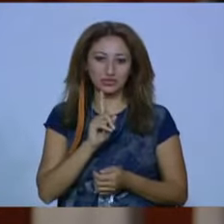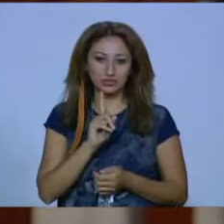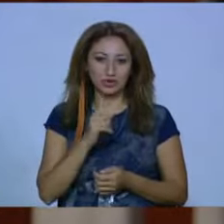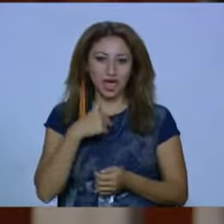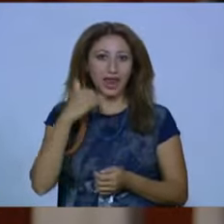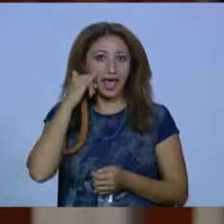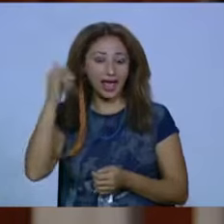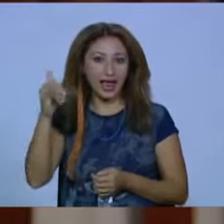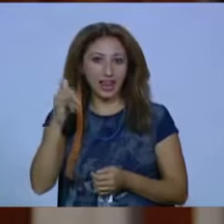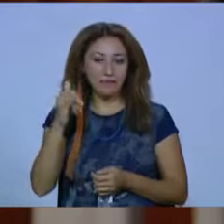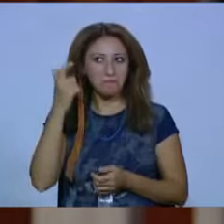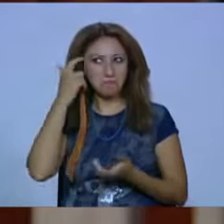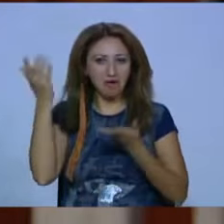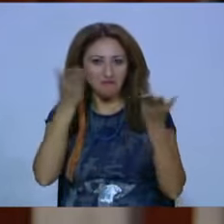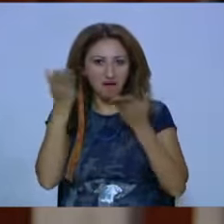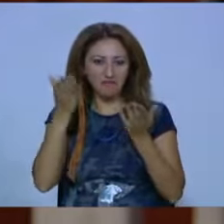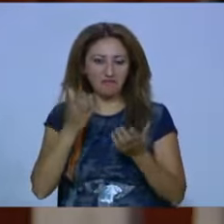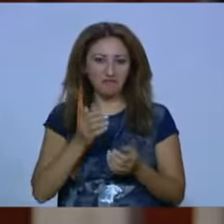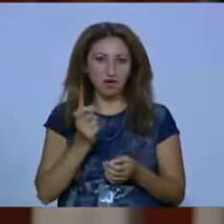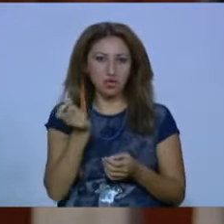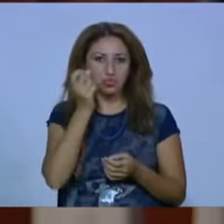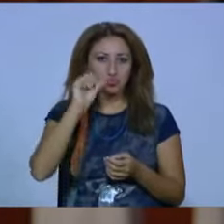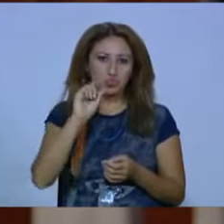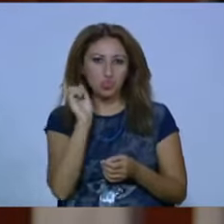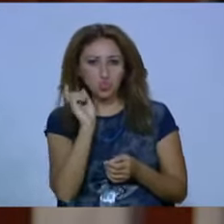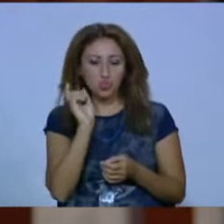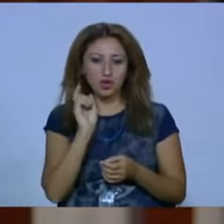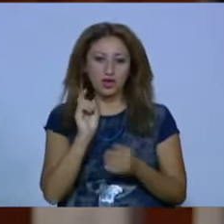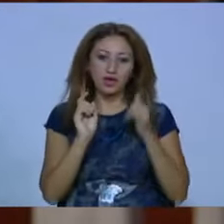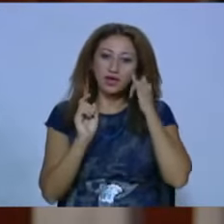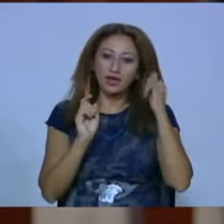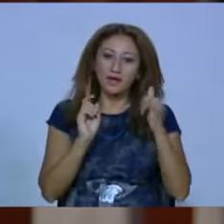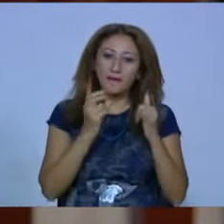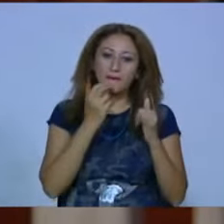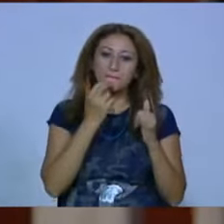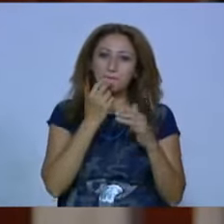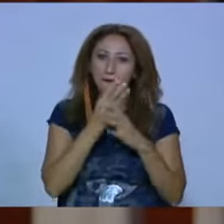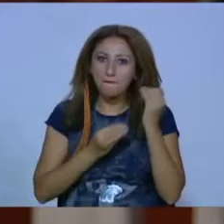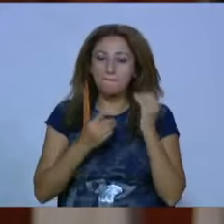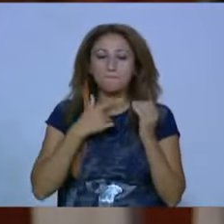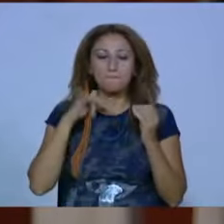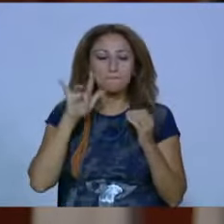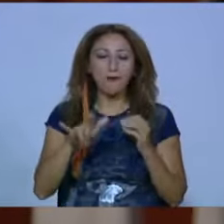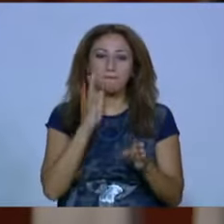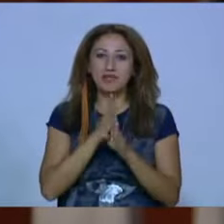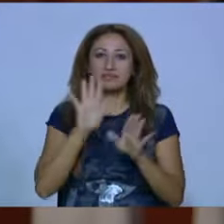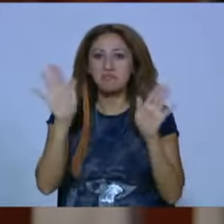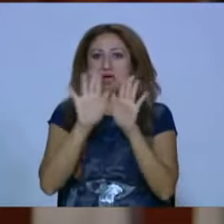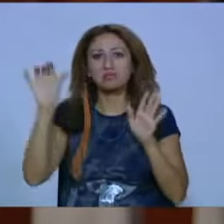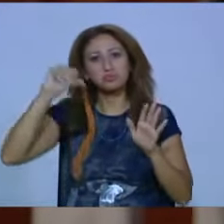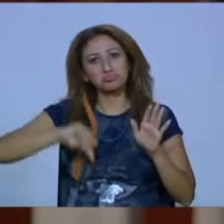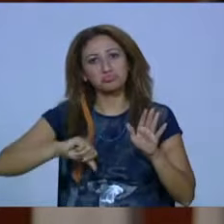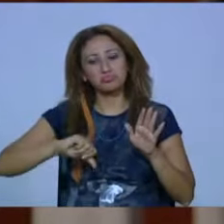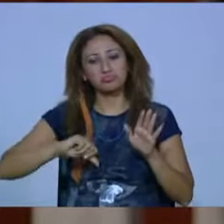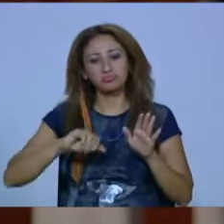ماما. فكلمته الاستاذ نور دمرداش الله يرحمه. قالت له علاء انت عارف بيحب التمثيل قد ايه وهو اترفض في المعهد